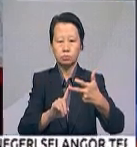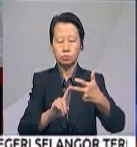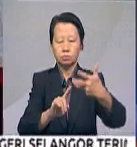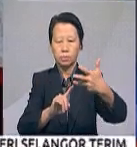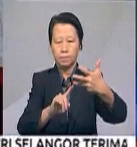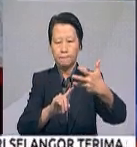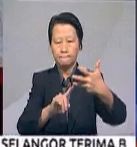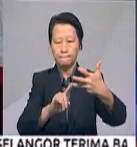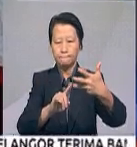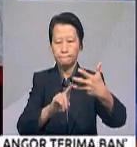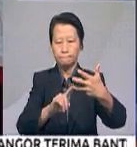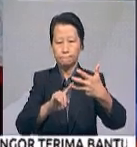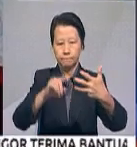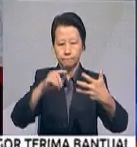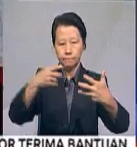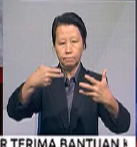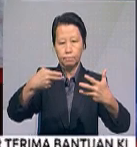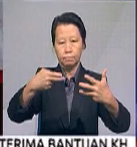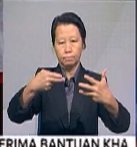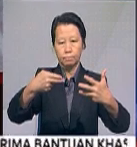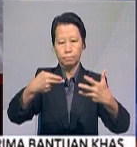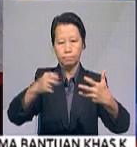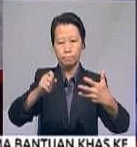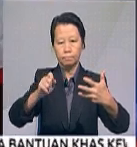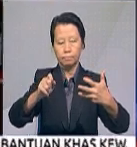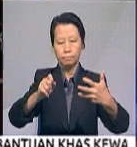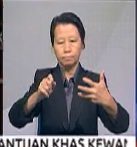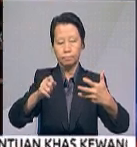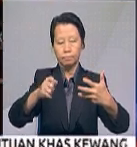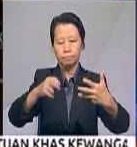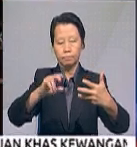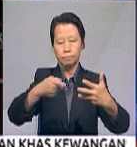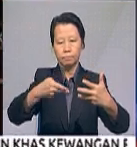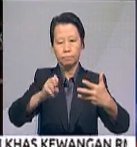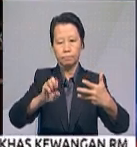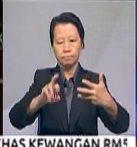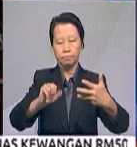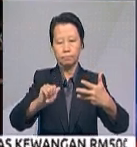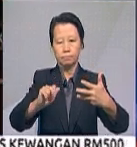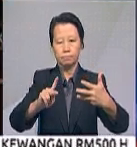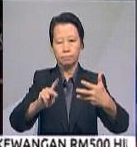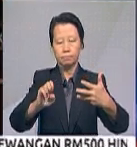Yang keempat, Haji Karmain bin Sardini, Pakatan Harapan.